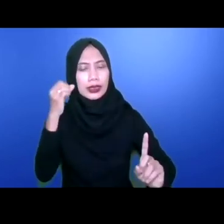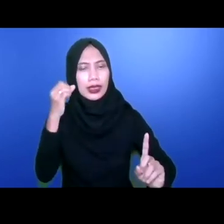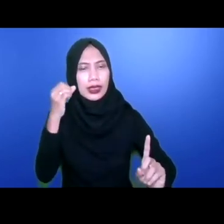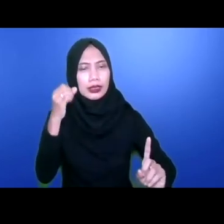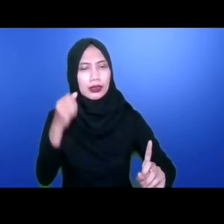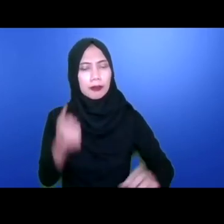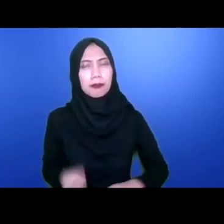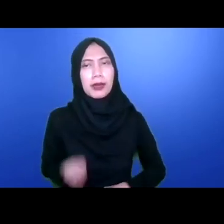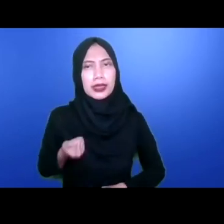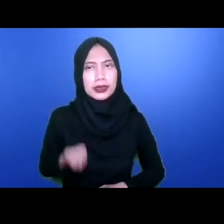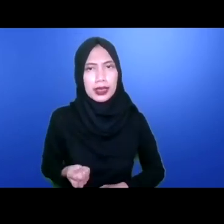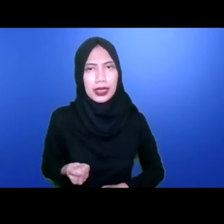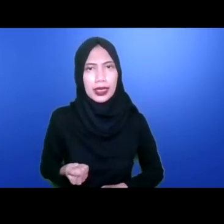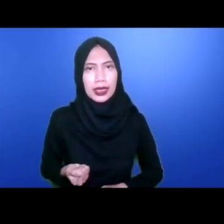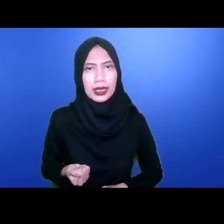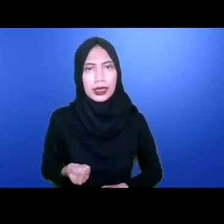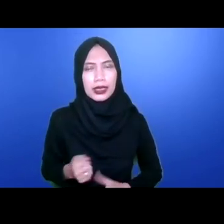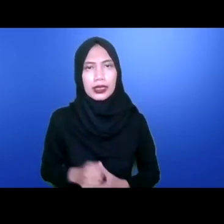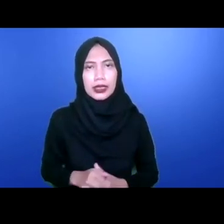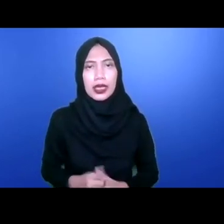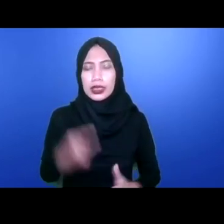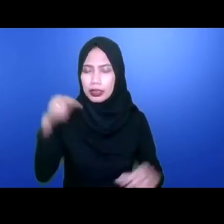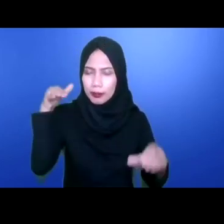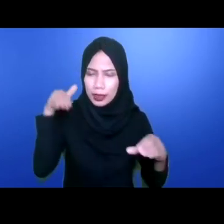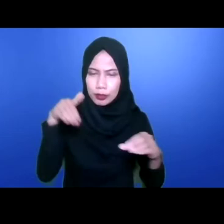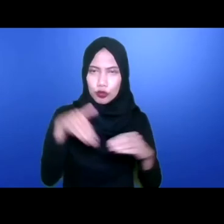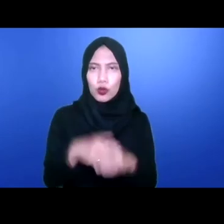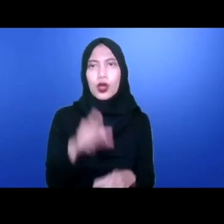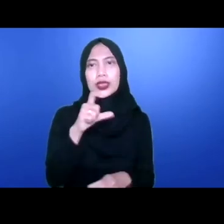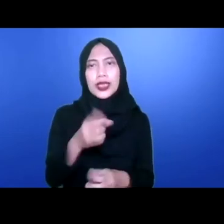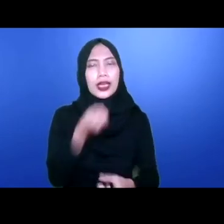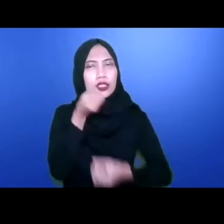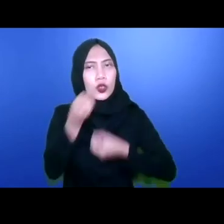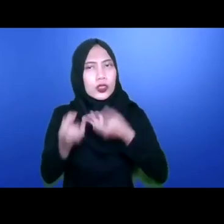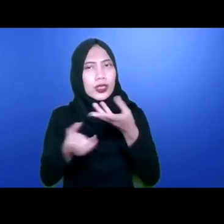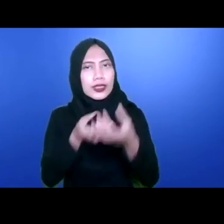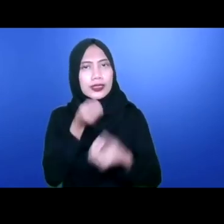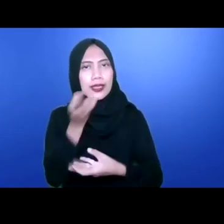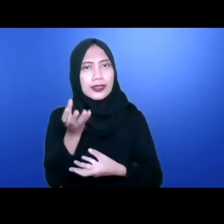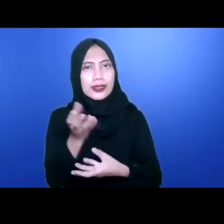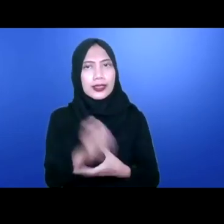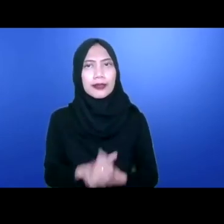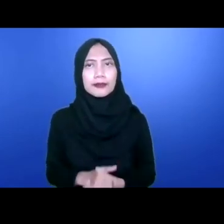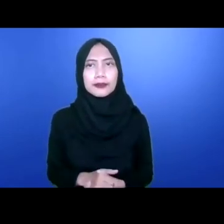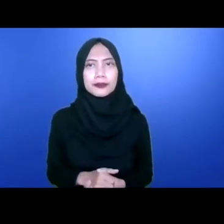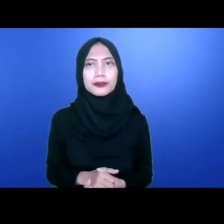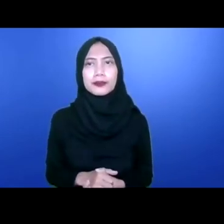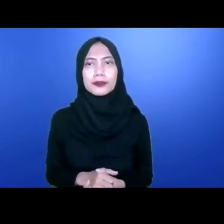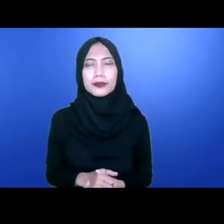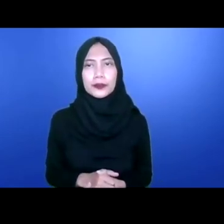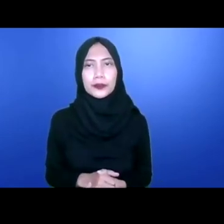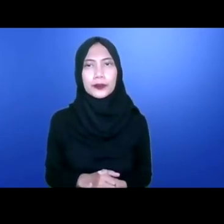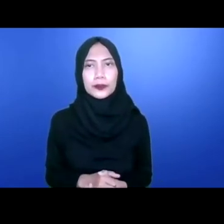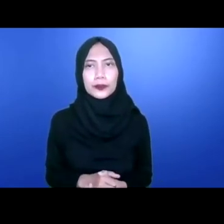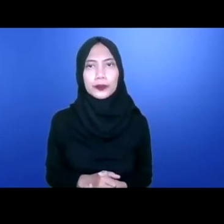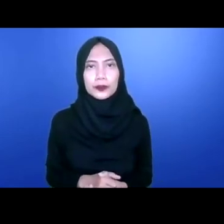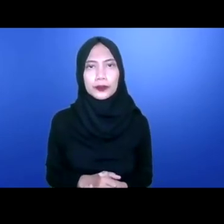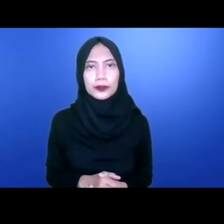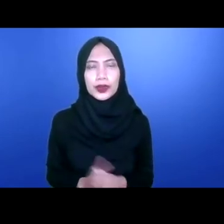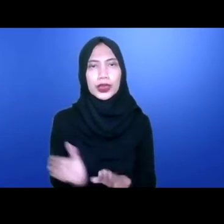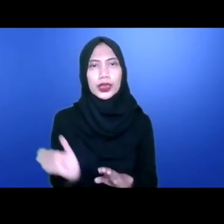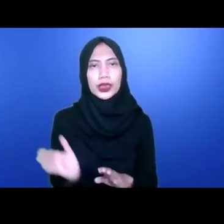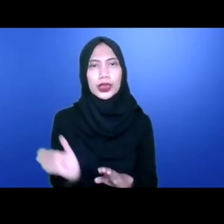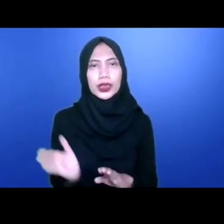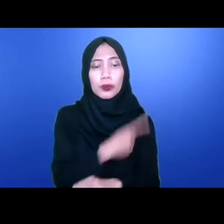susun, termasuk strategi kampanyenya, sosialisasinya. Jadi kami moving ke sosialisasi duluan sebelum ke edukasi